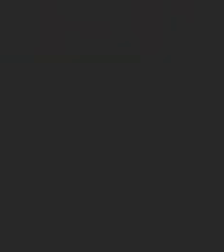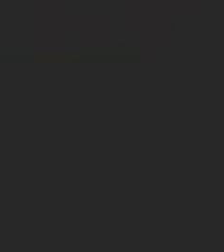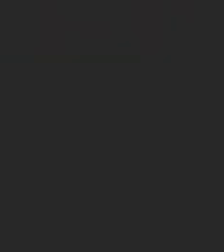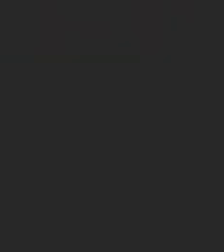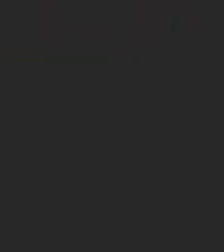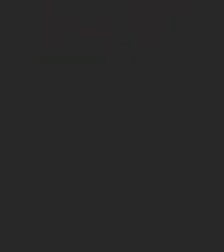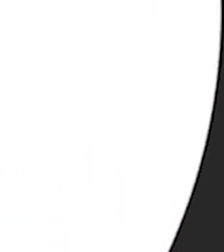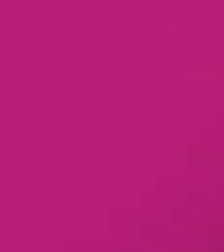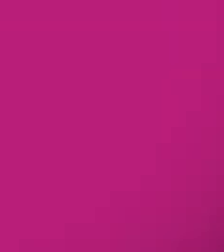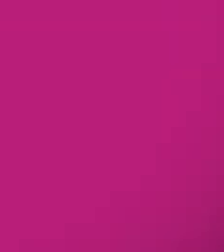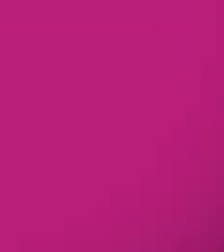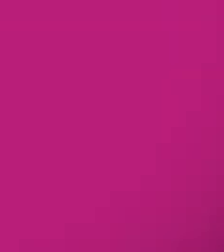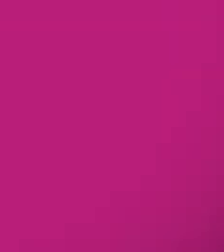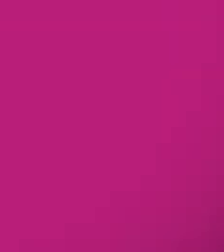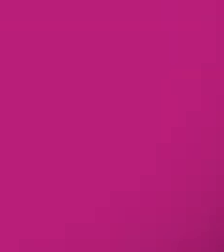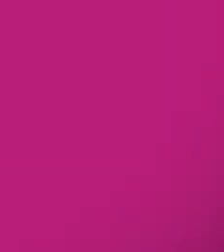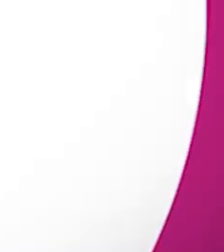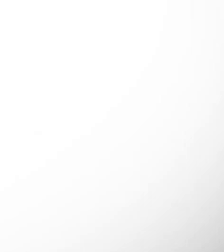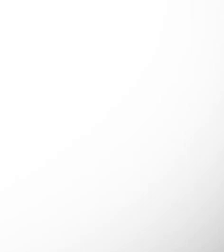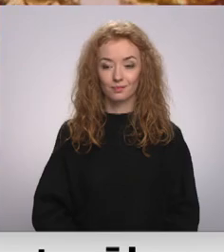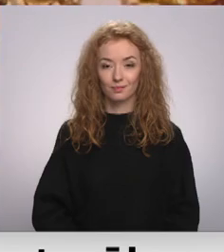Re, viss ēters ir te!